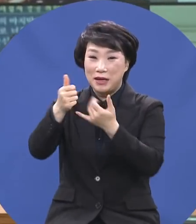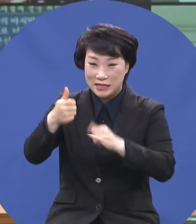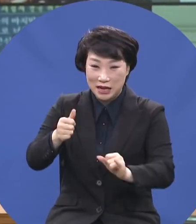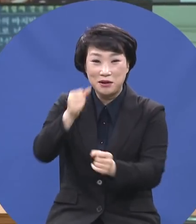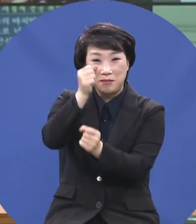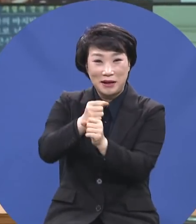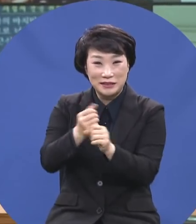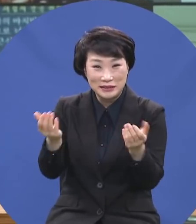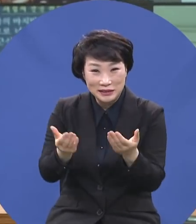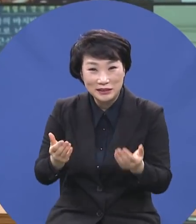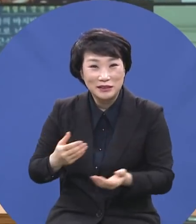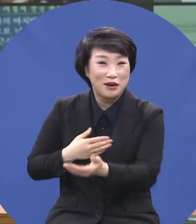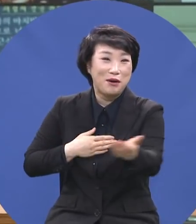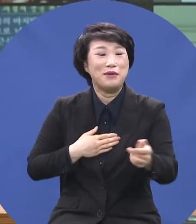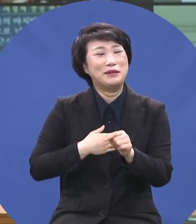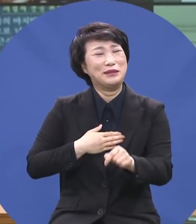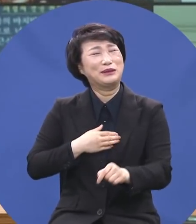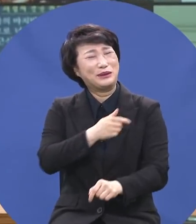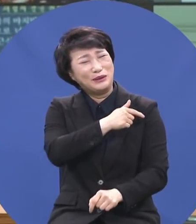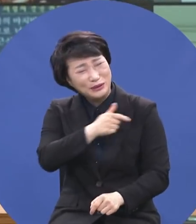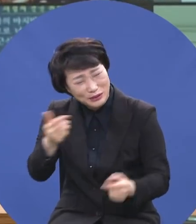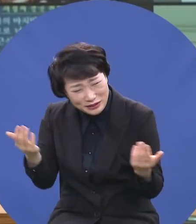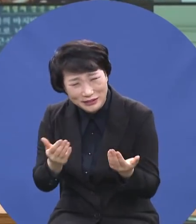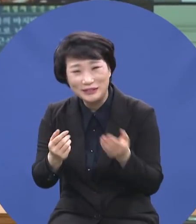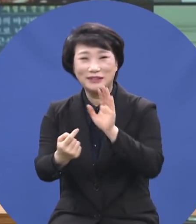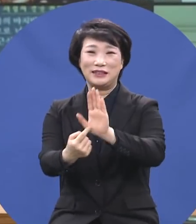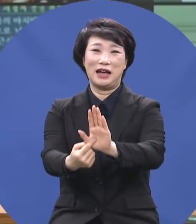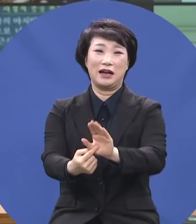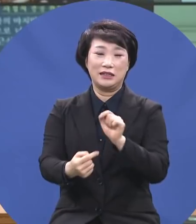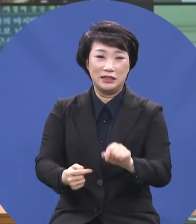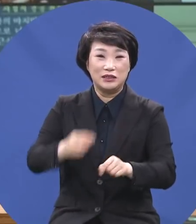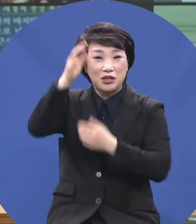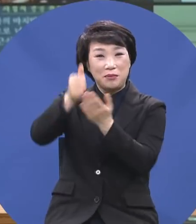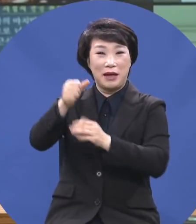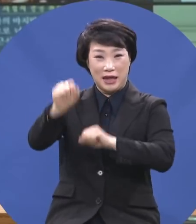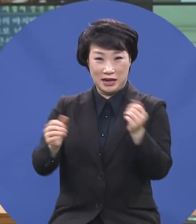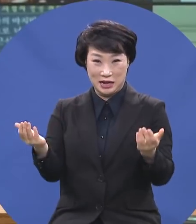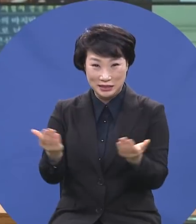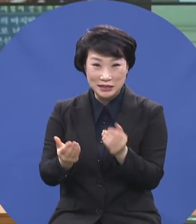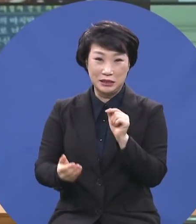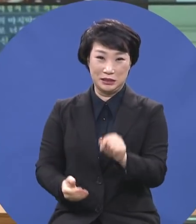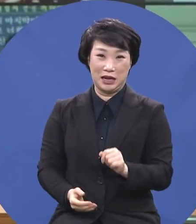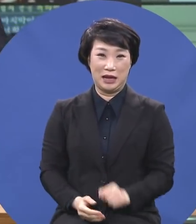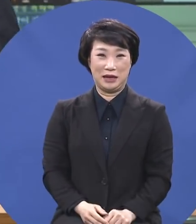자녀를 만드는데 이 어마어마한 역사를 성령이 하셨으니,